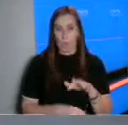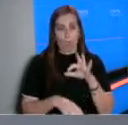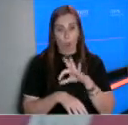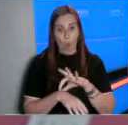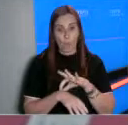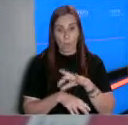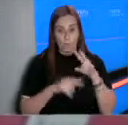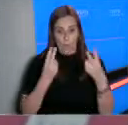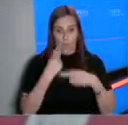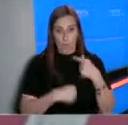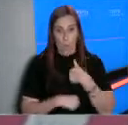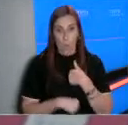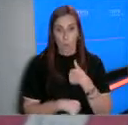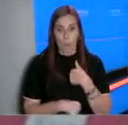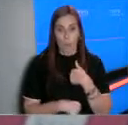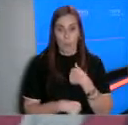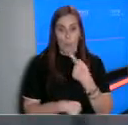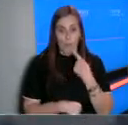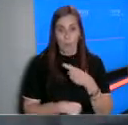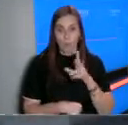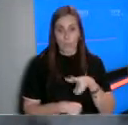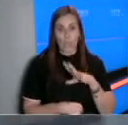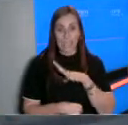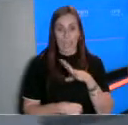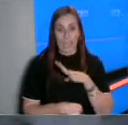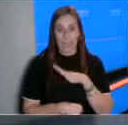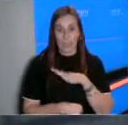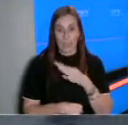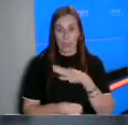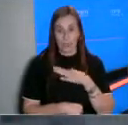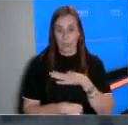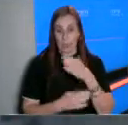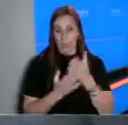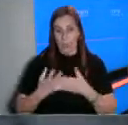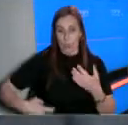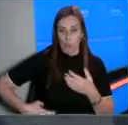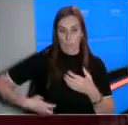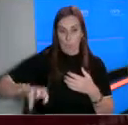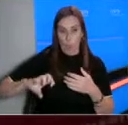הרופאים שטיפלו בי טענו שיש סכנה בשבילי בניתוח הזה.